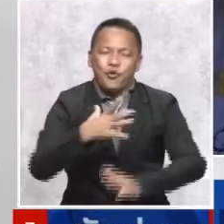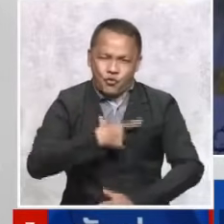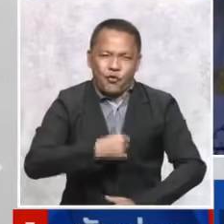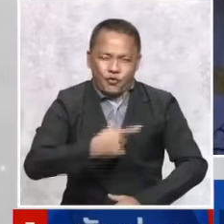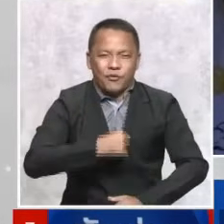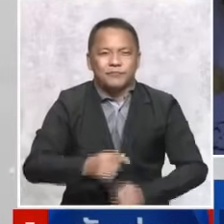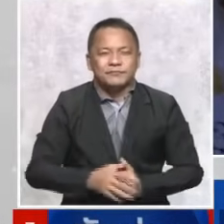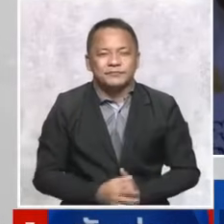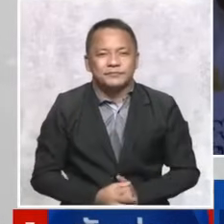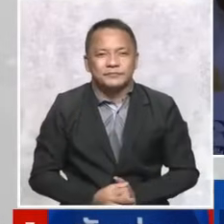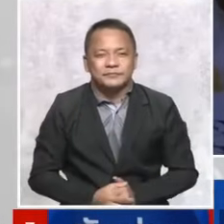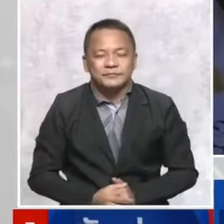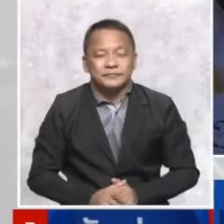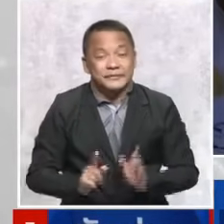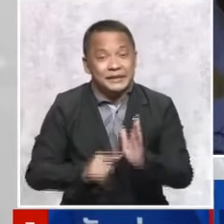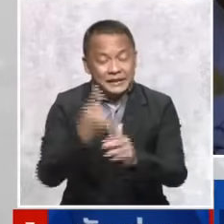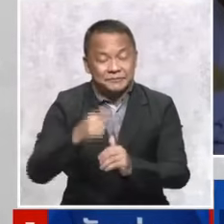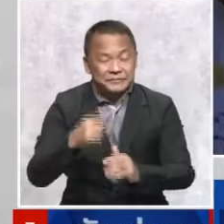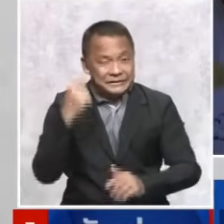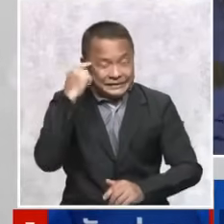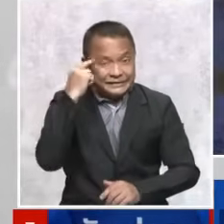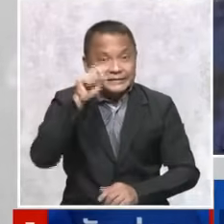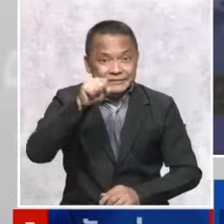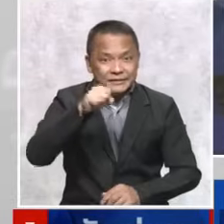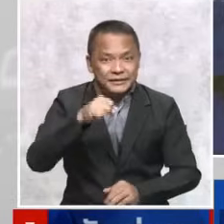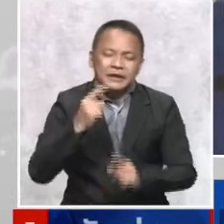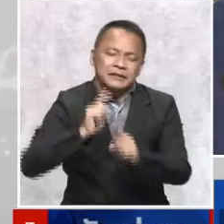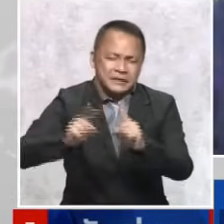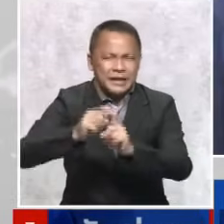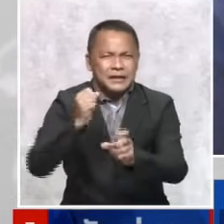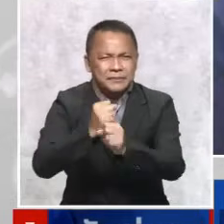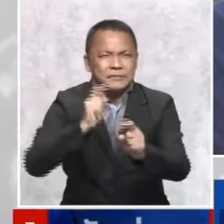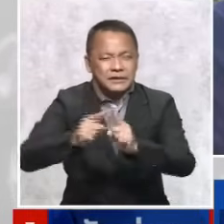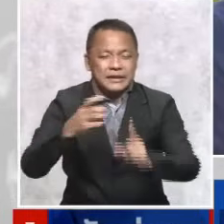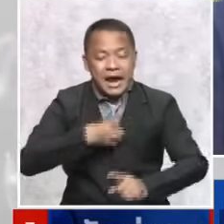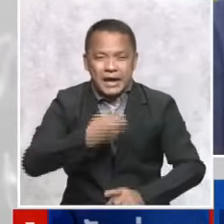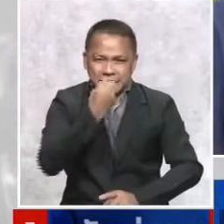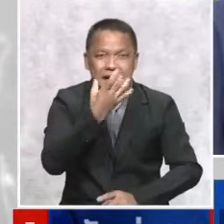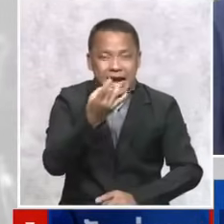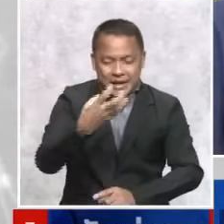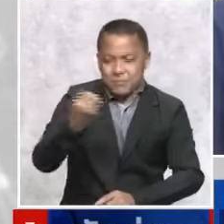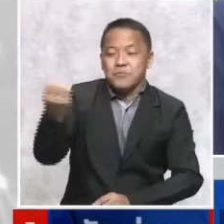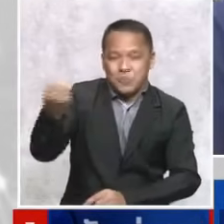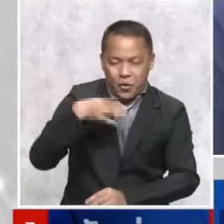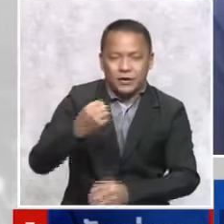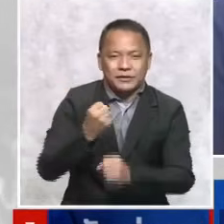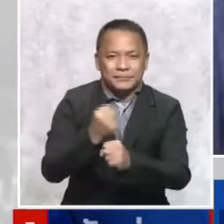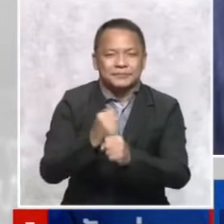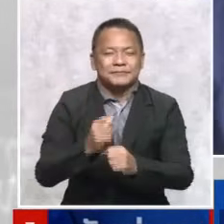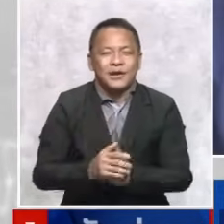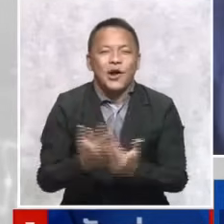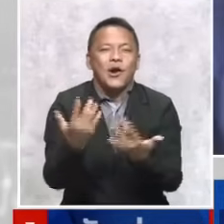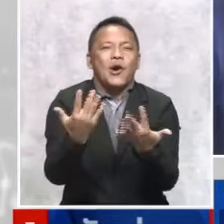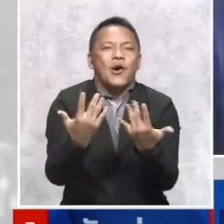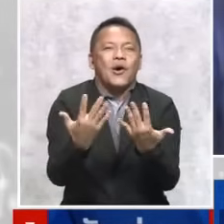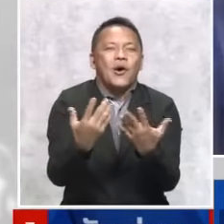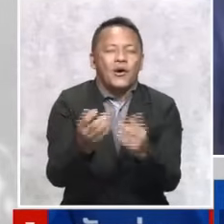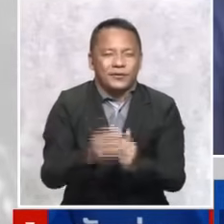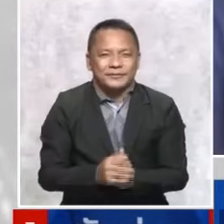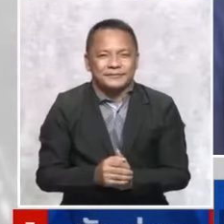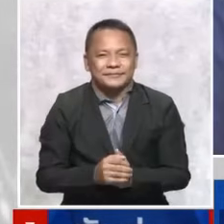อบ ก็เตรียมเมนูไว้แล้ว ค่ะทําทุกอย่างอยากกินอะไรทําให้ทุกอย่างค่ะรอแค่บอกว่